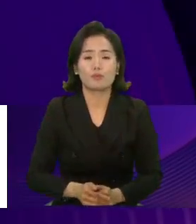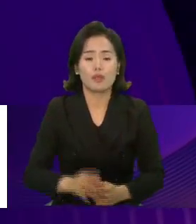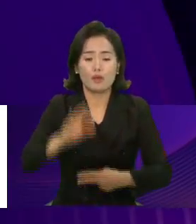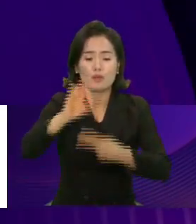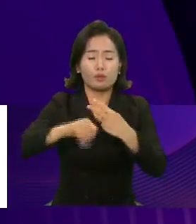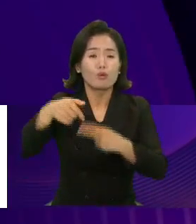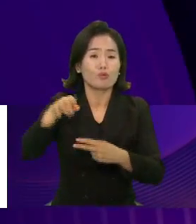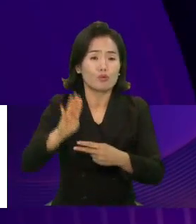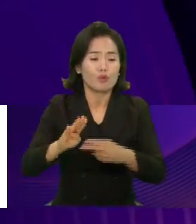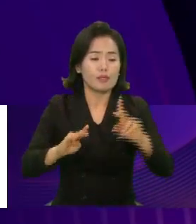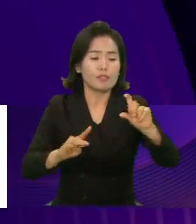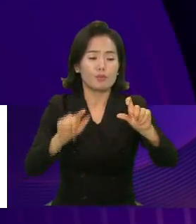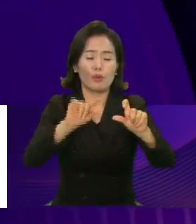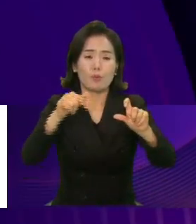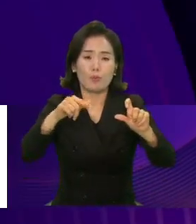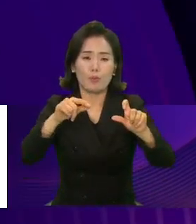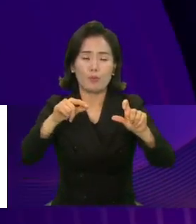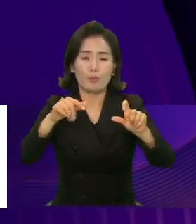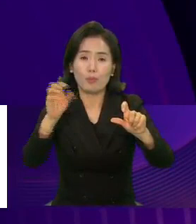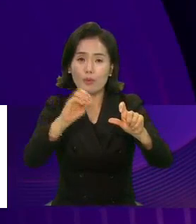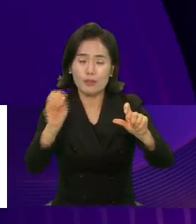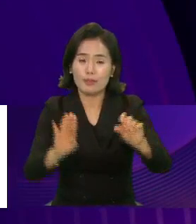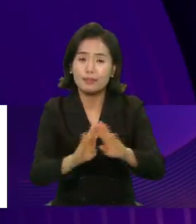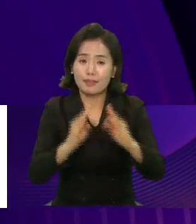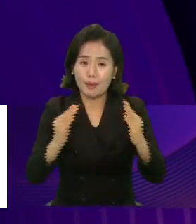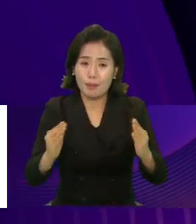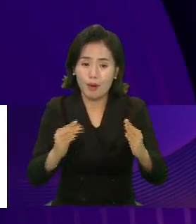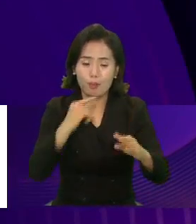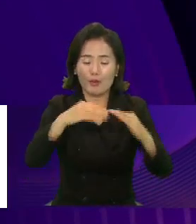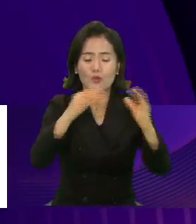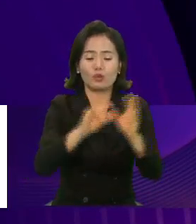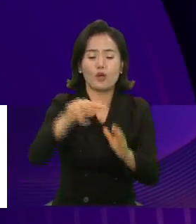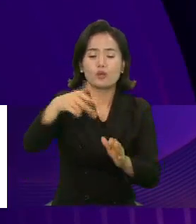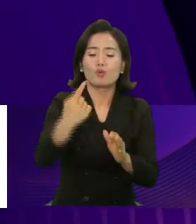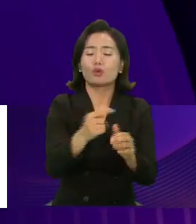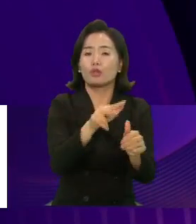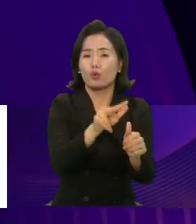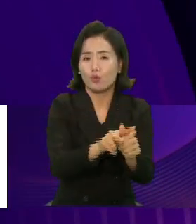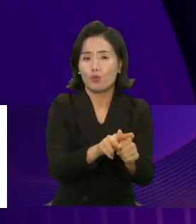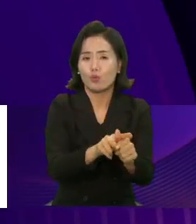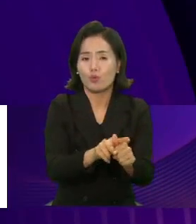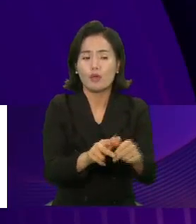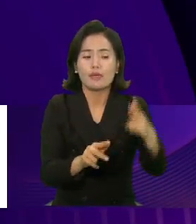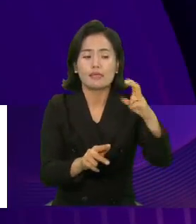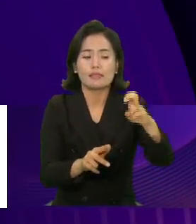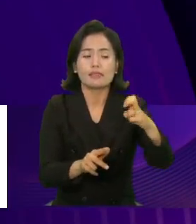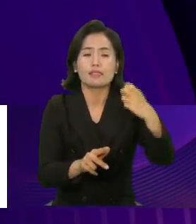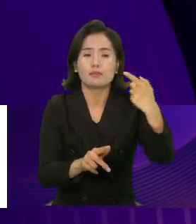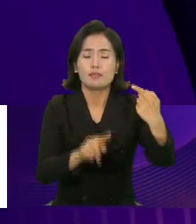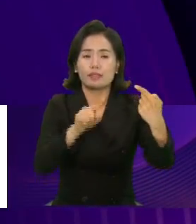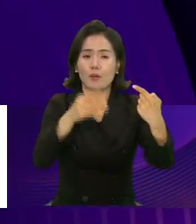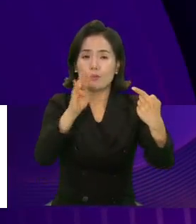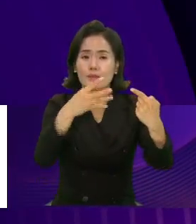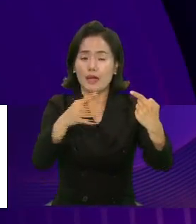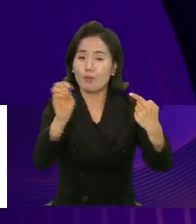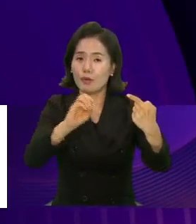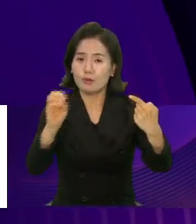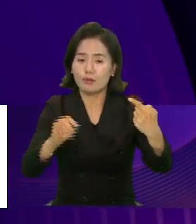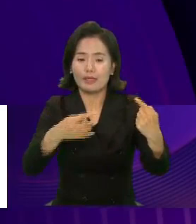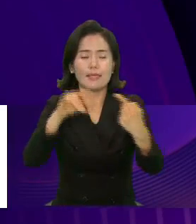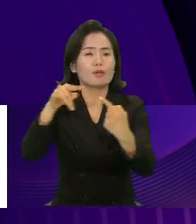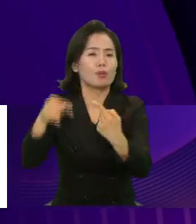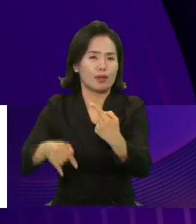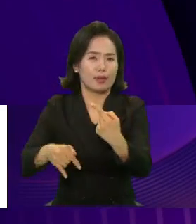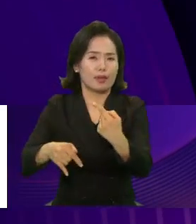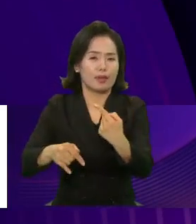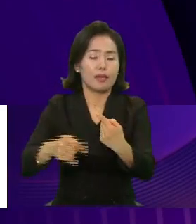서구 갑입니다. 15%까지 개표가 진행됐고요. 민주당의 조인철 후보가 71.4%로 현재 1위를 기록하고